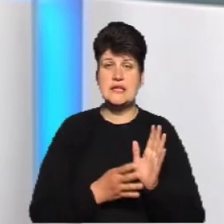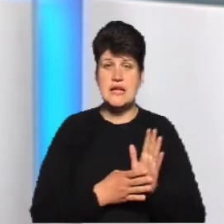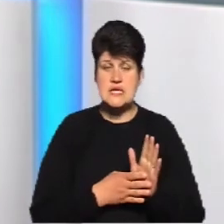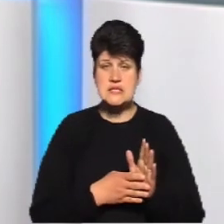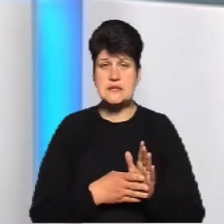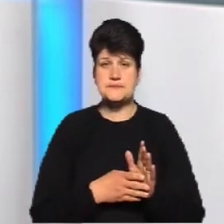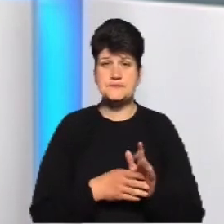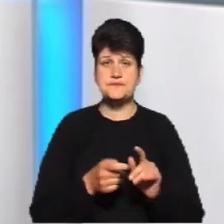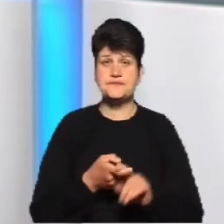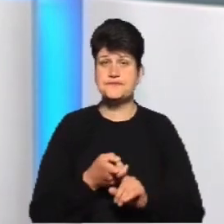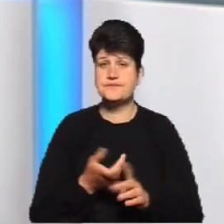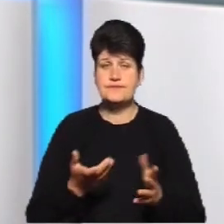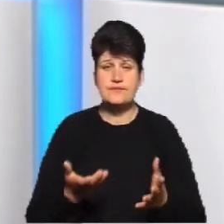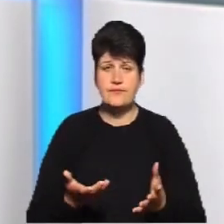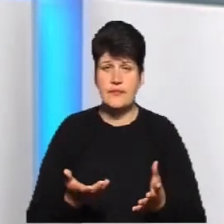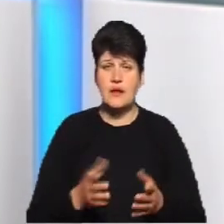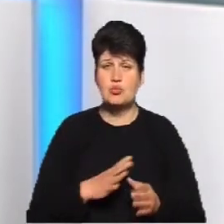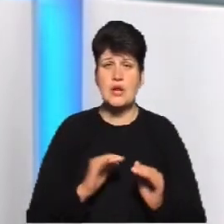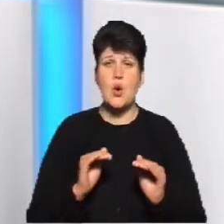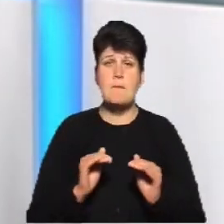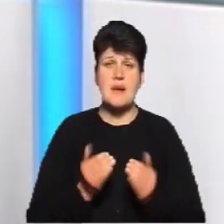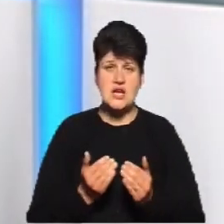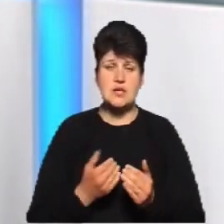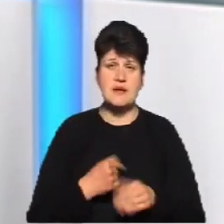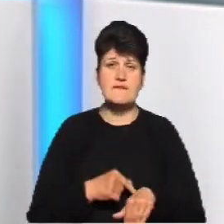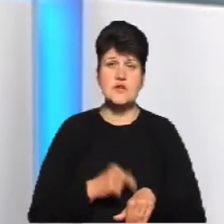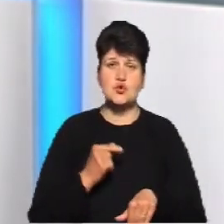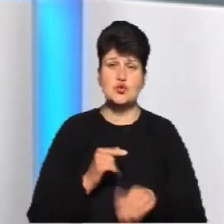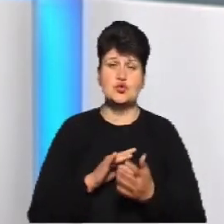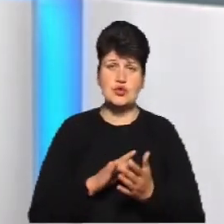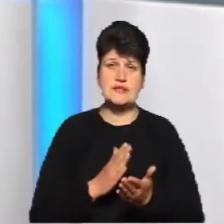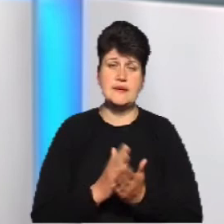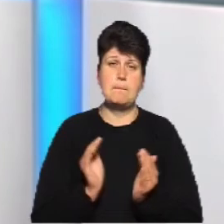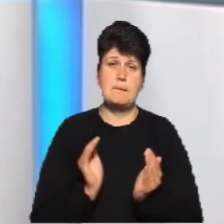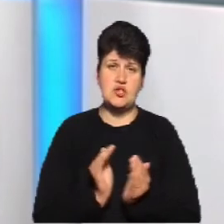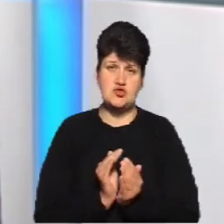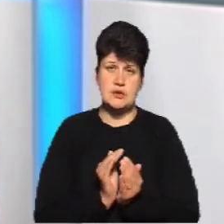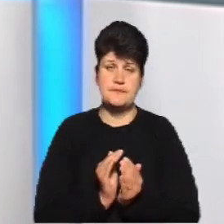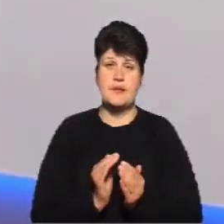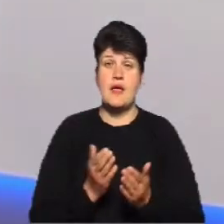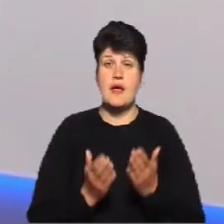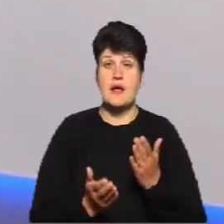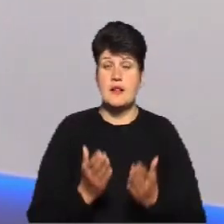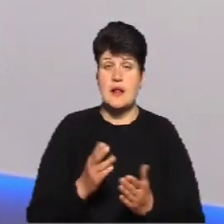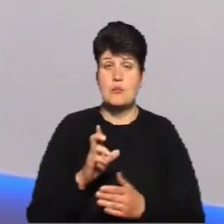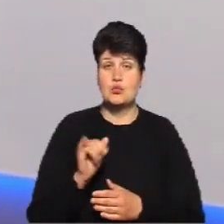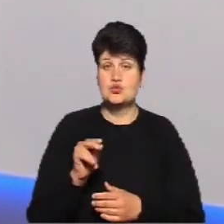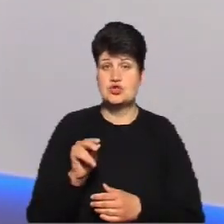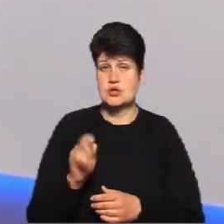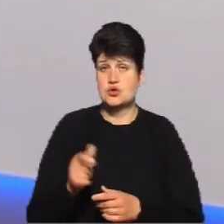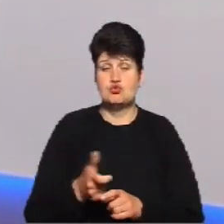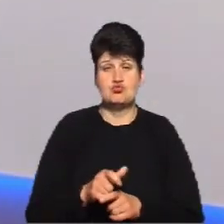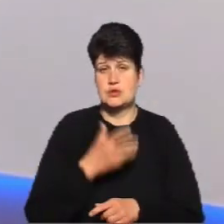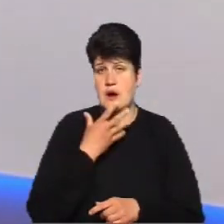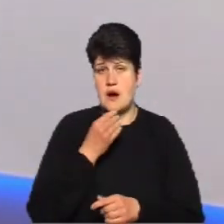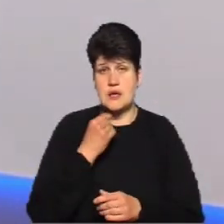COVID-19 були обмеження, і відповідно ми відчули, що туристів стало менше. Але Бучач дуже гарне місце,